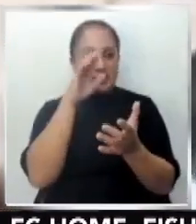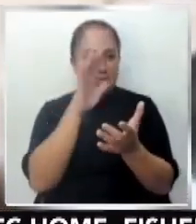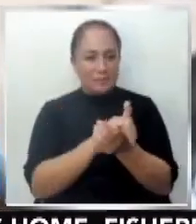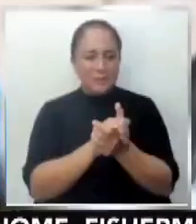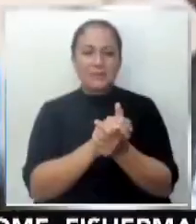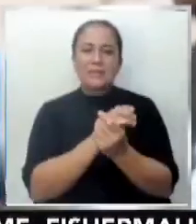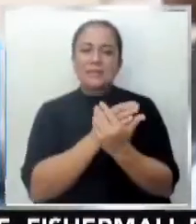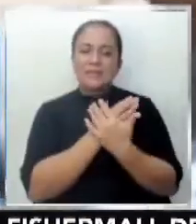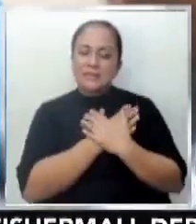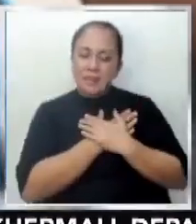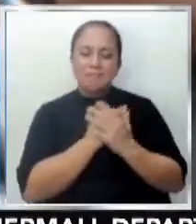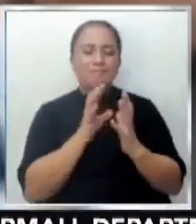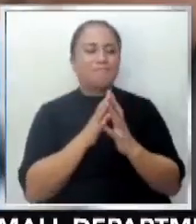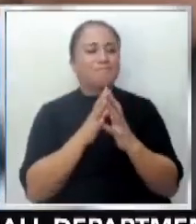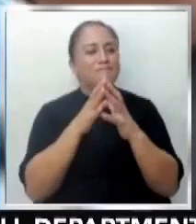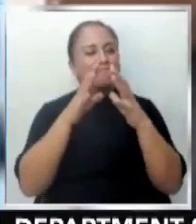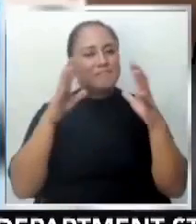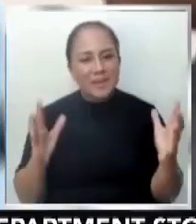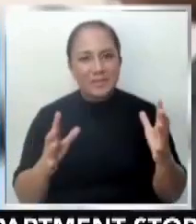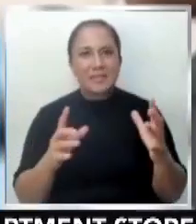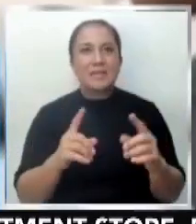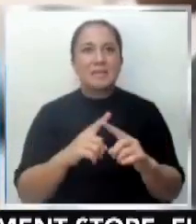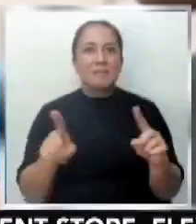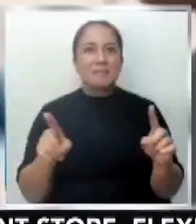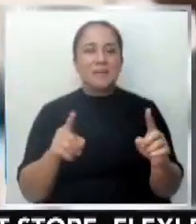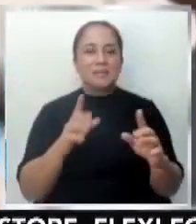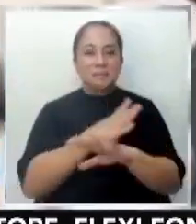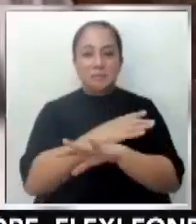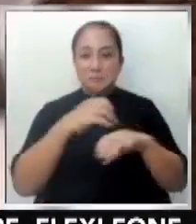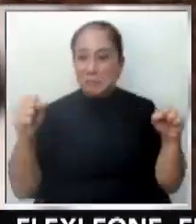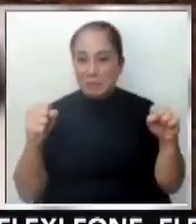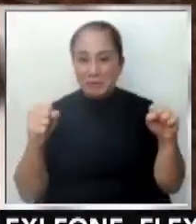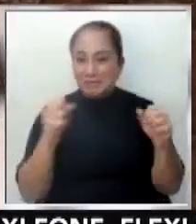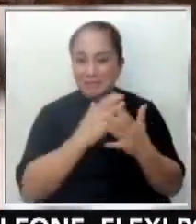sobra pero hindi binabalik ang pagmamahal.